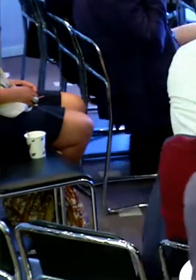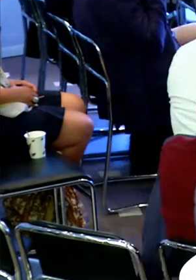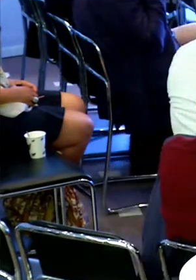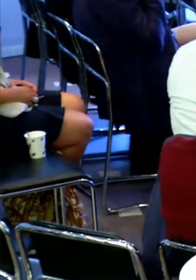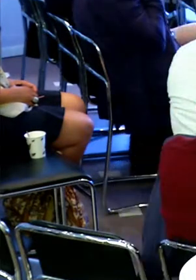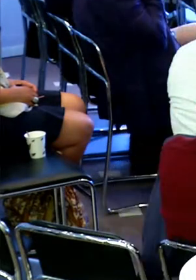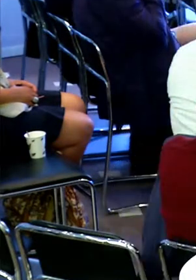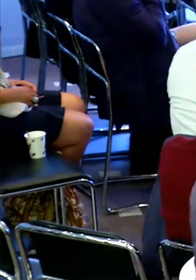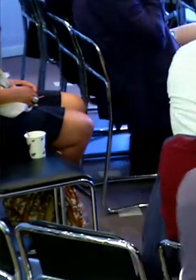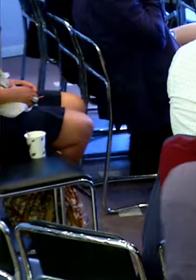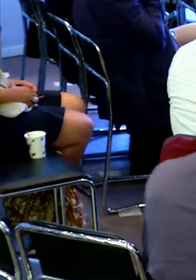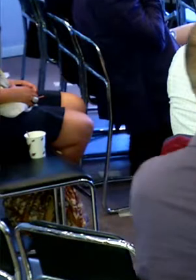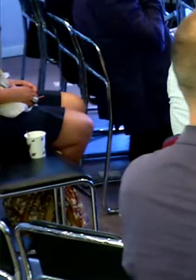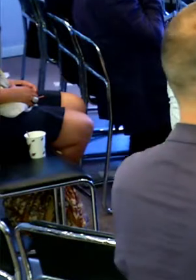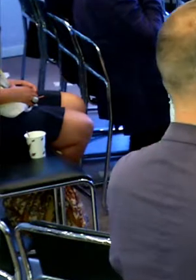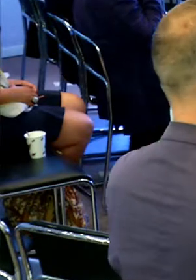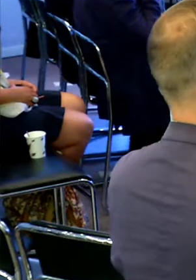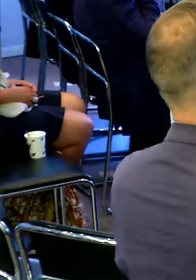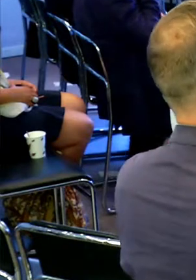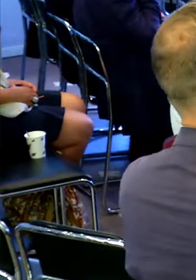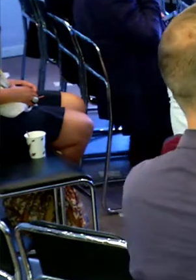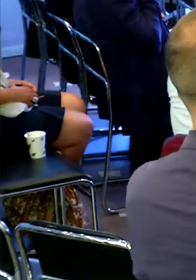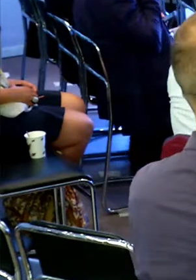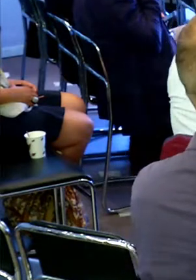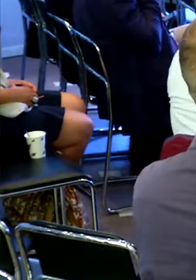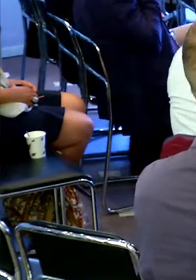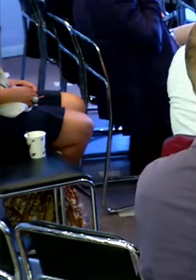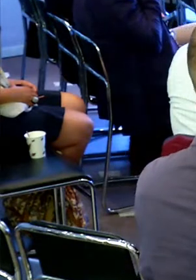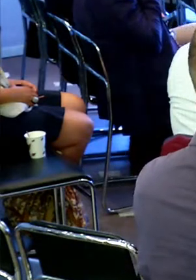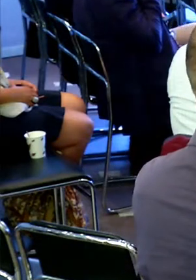Når ni kommer til at have nye høghastighedstog,